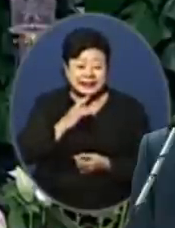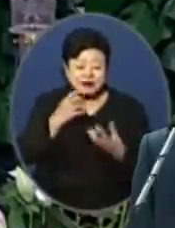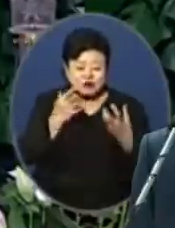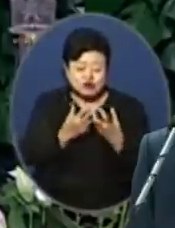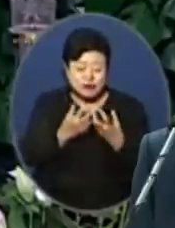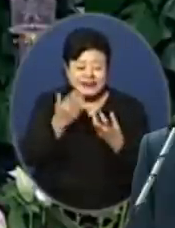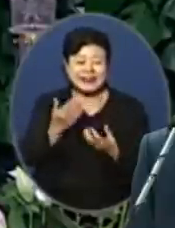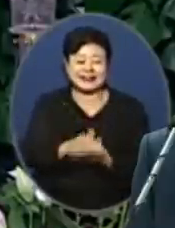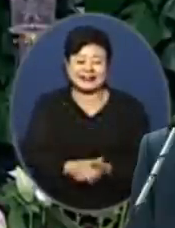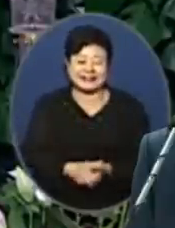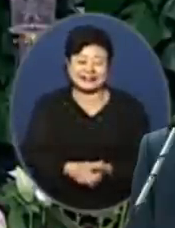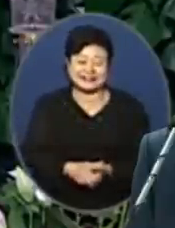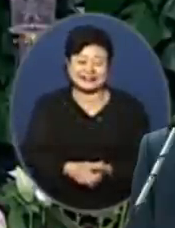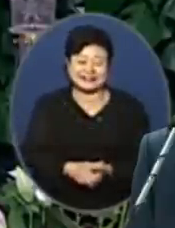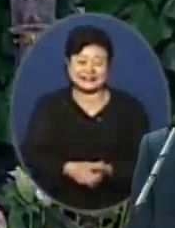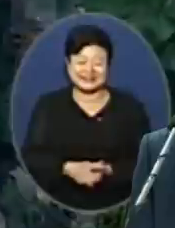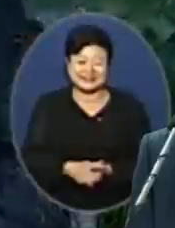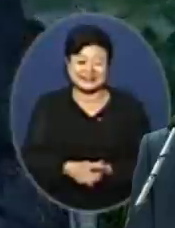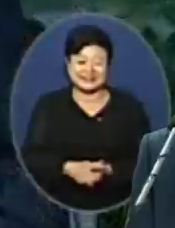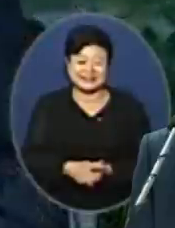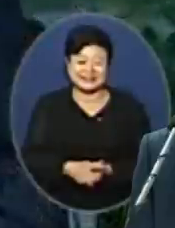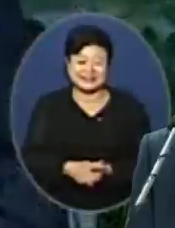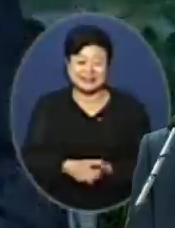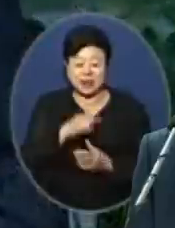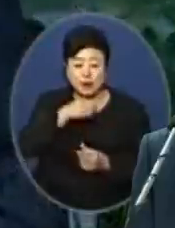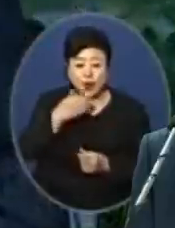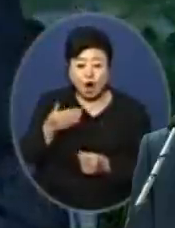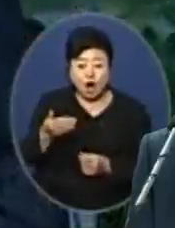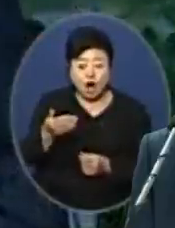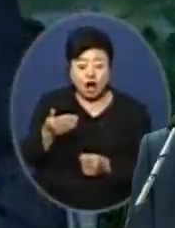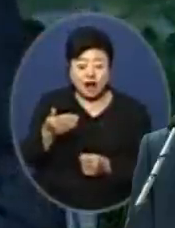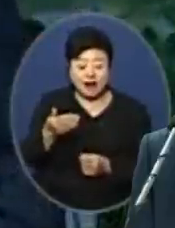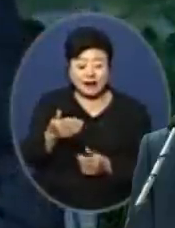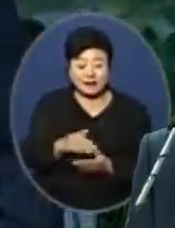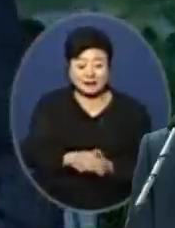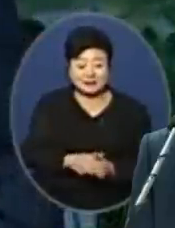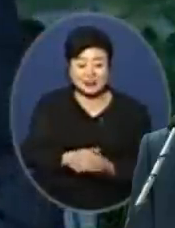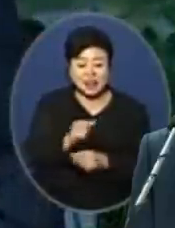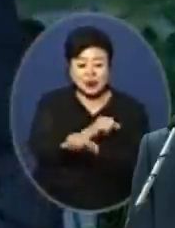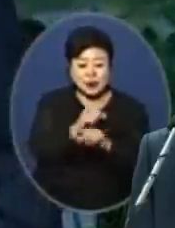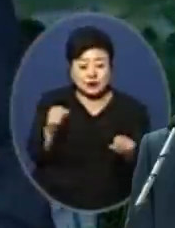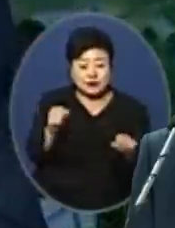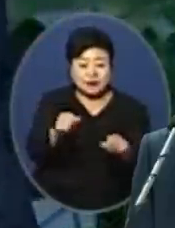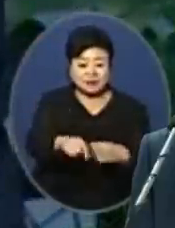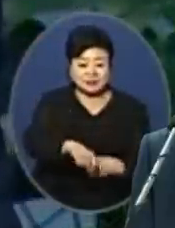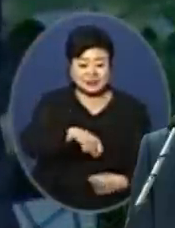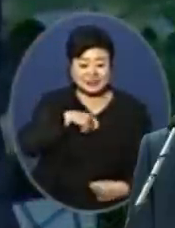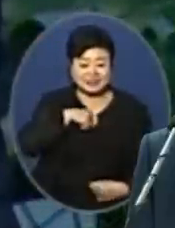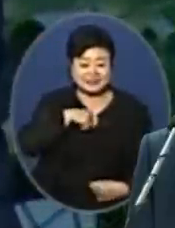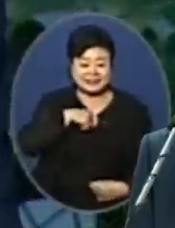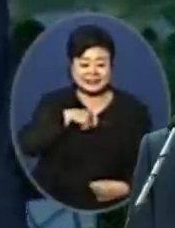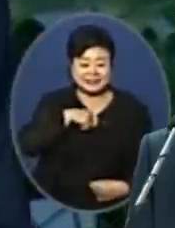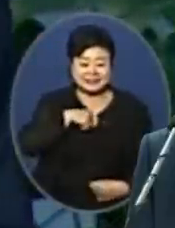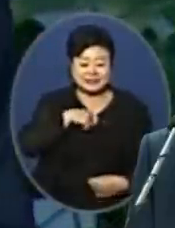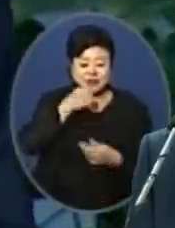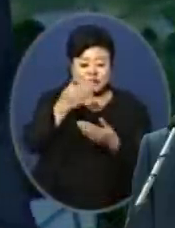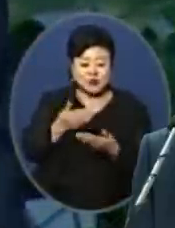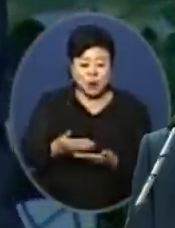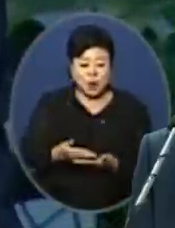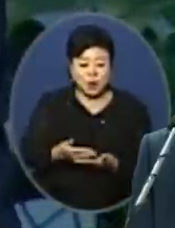충만하게 되는 것입니다. 그 보혈의 용서와 의를